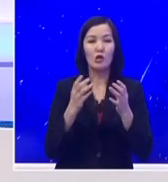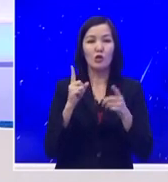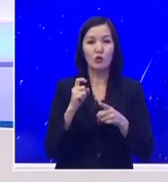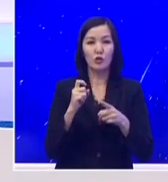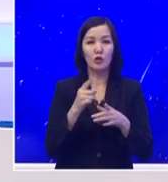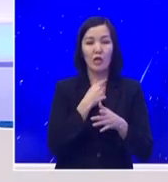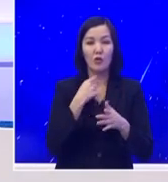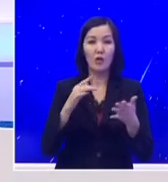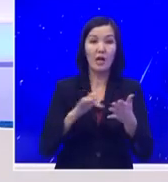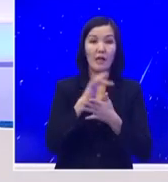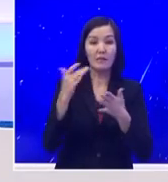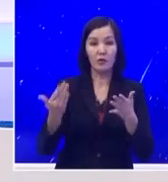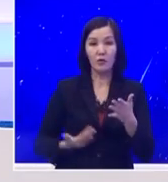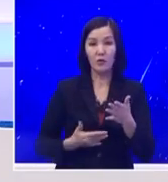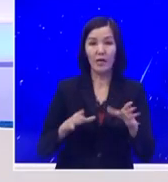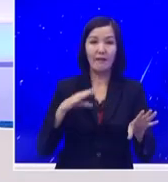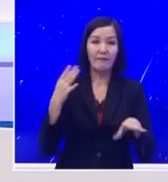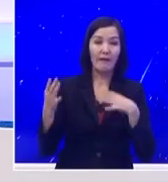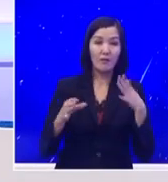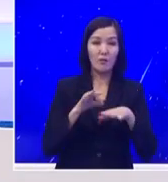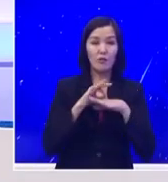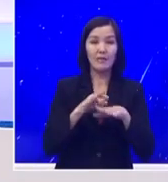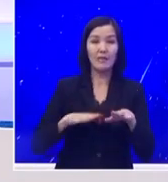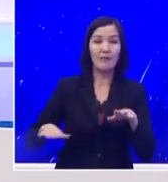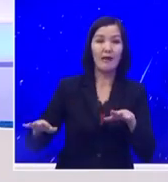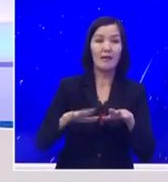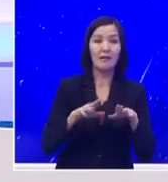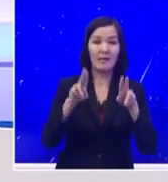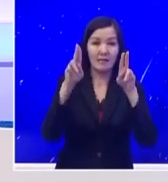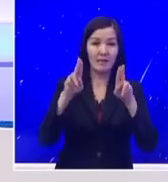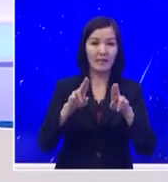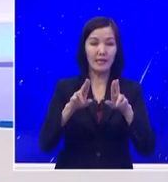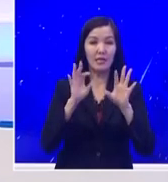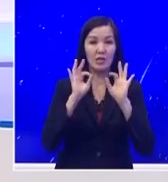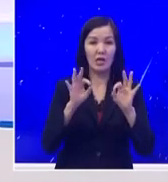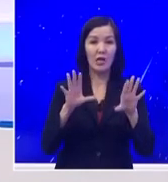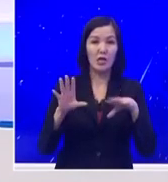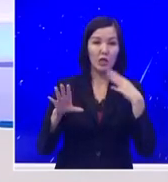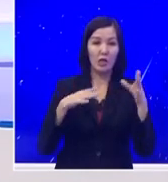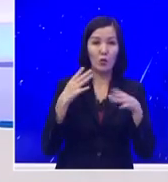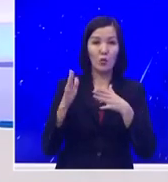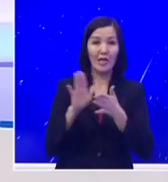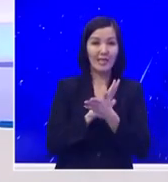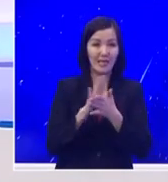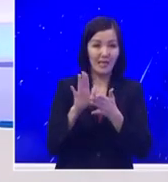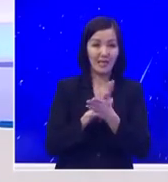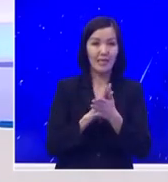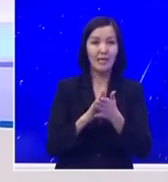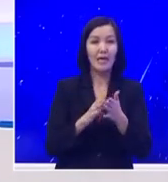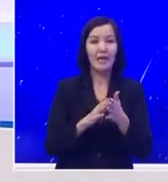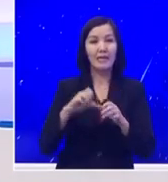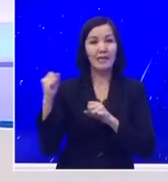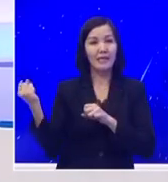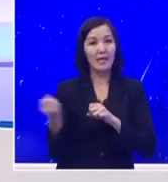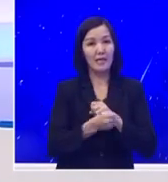100-ге жуығы Талдықорған қаласының тұрғындары. Дайындық өткізетін алаңдары стандартқа сай, жаттығуда тегін. Осыған орай